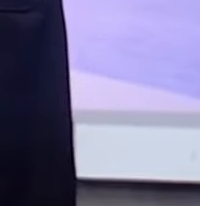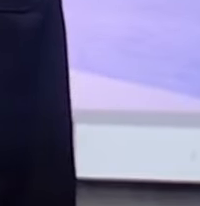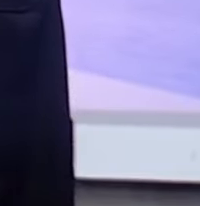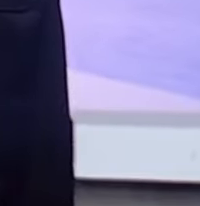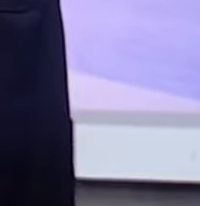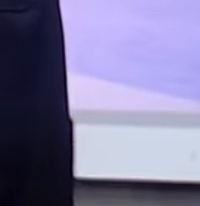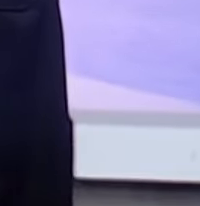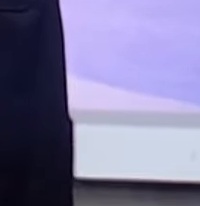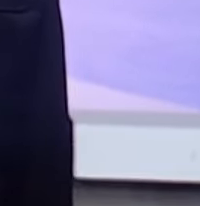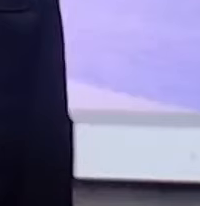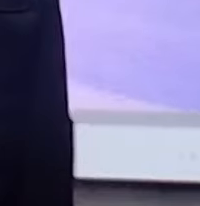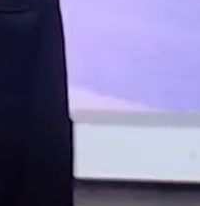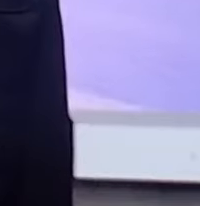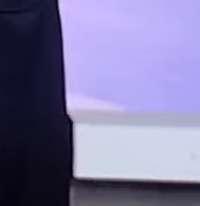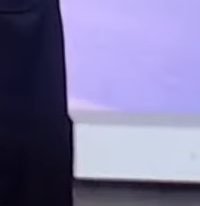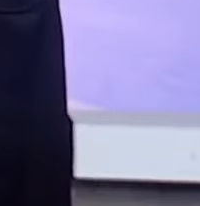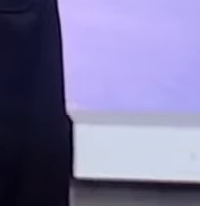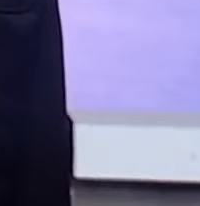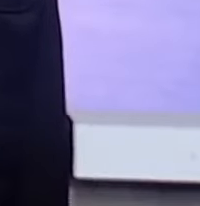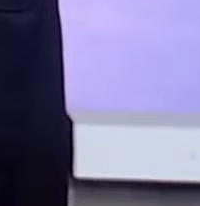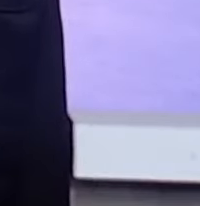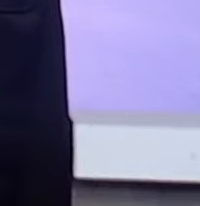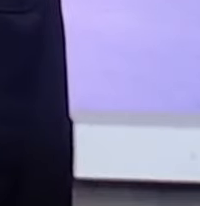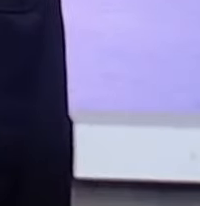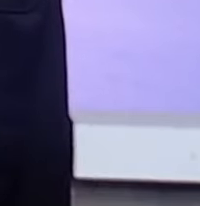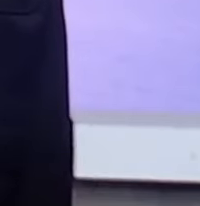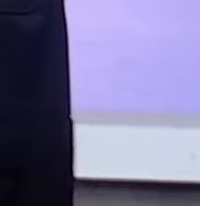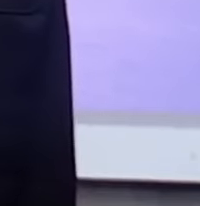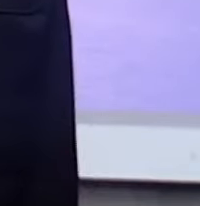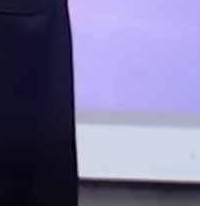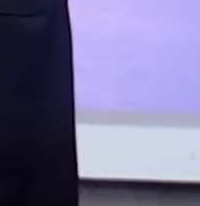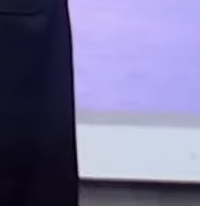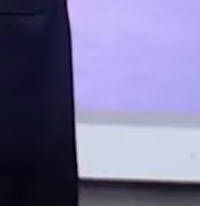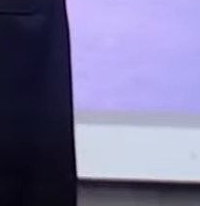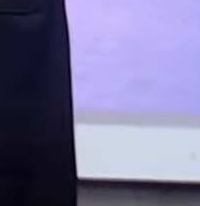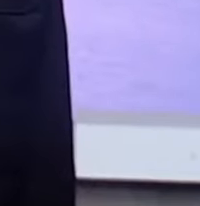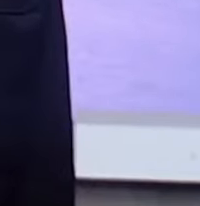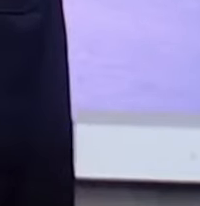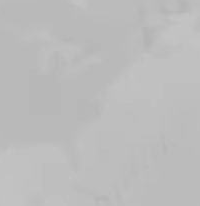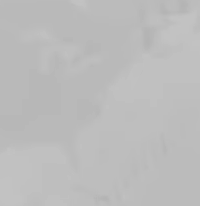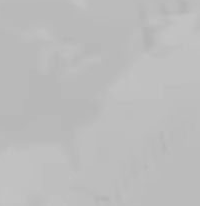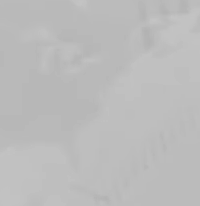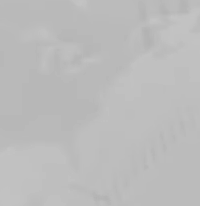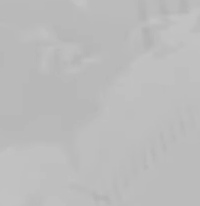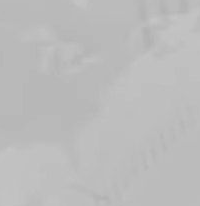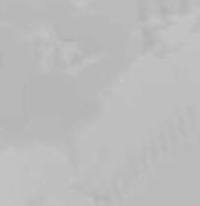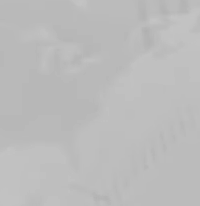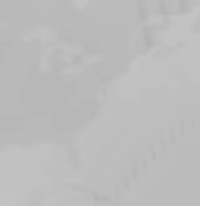samahan niyo kami sa GMA Pinoy TV at sa www.gmanews.tv.